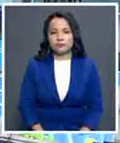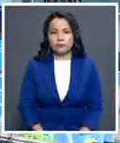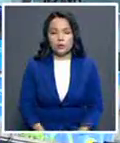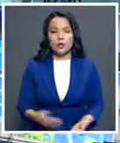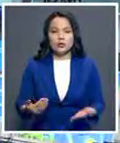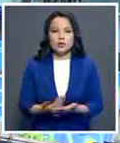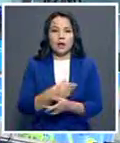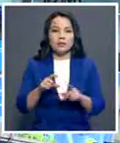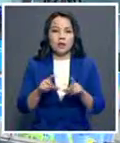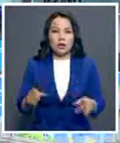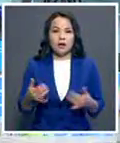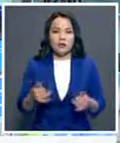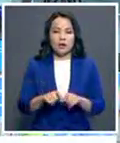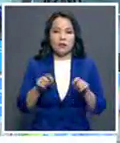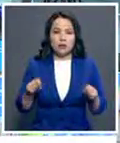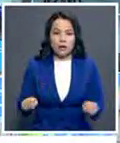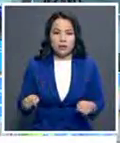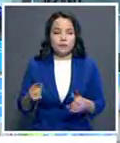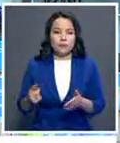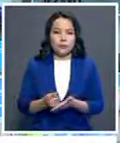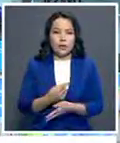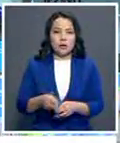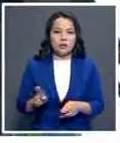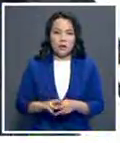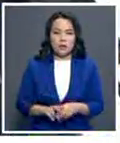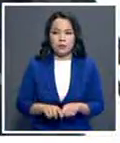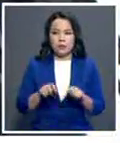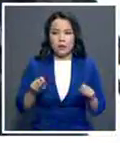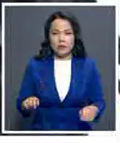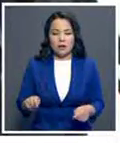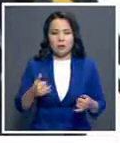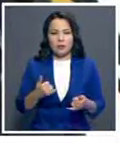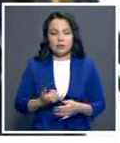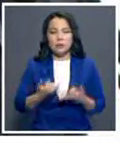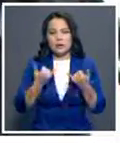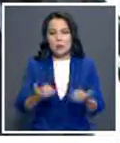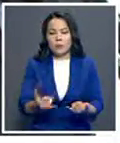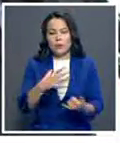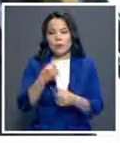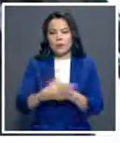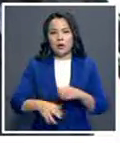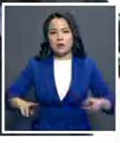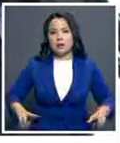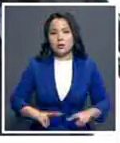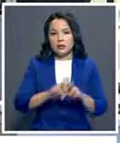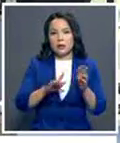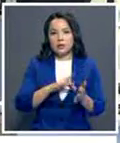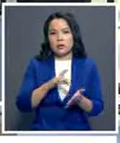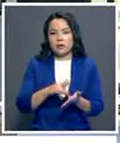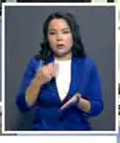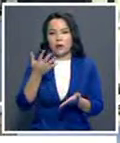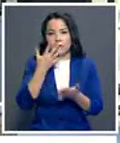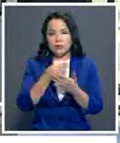Жаңа нысан бүгін салтанатты түрде іске қосылып, алғаш рет түймесі басылды. Салтанатты рәсім станция мен Астанадағы диспетчерлік орталық